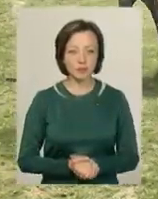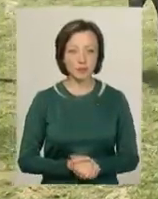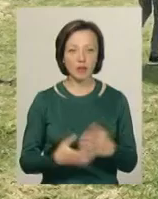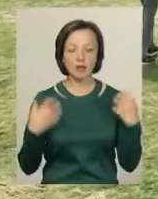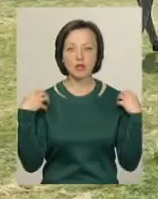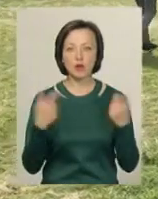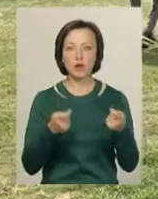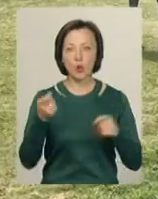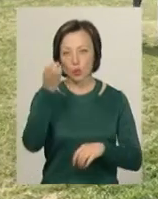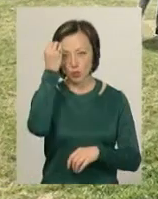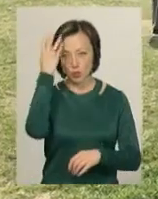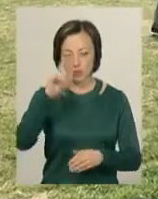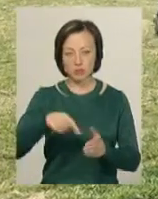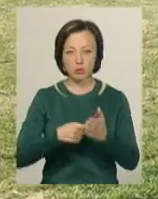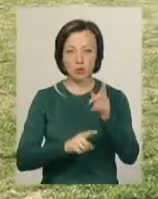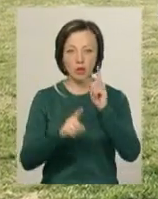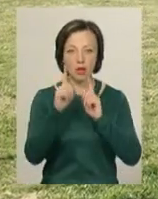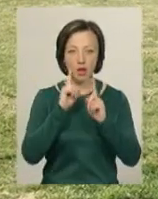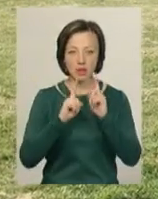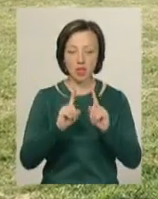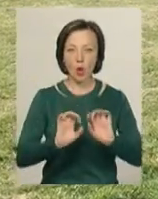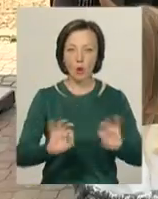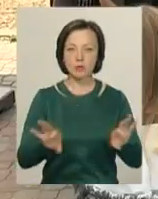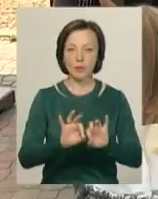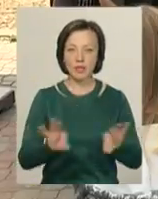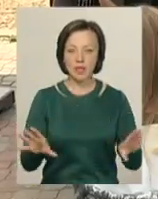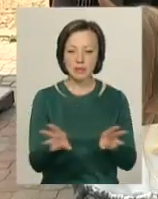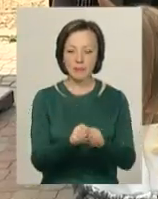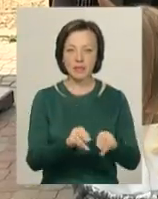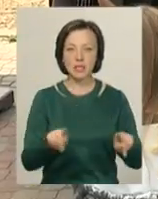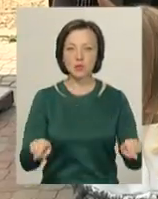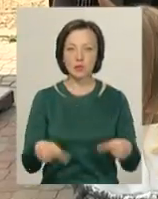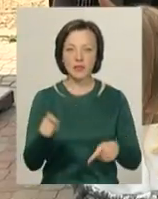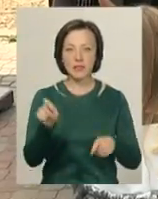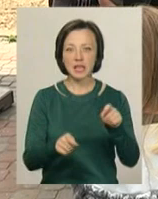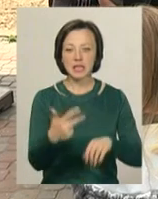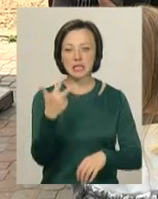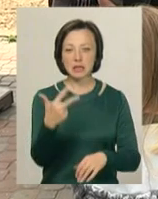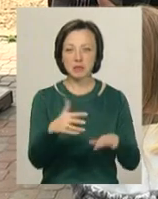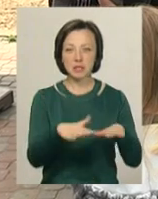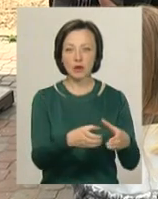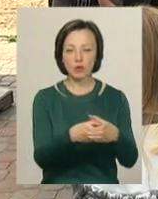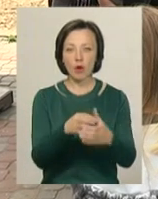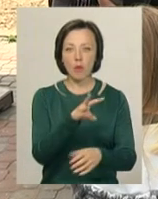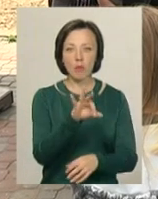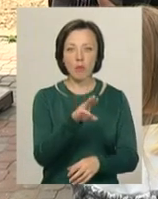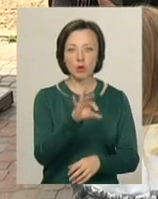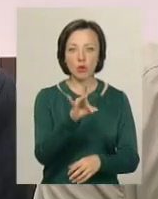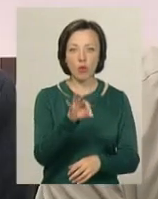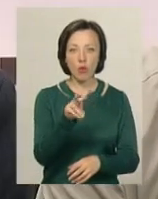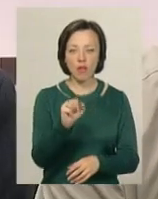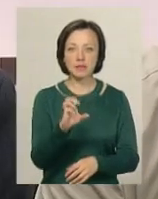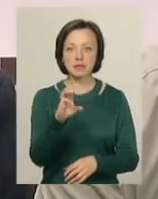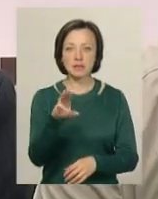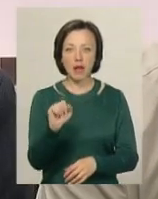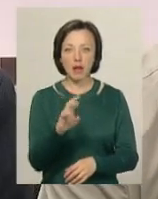Начальник управління культури Хмельницької міської ради Артем Ромасюков розповідає, співзасновники фестивалю – три місцеві гурти – «Моторола», «Станза» та «Чумацький шлях». Окрім